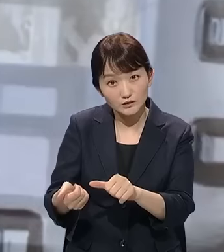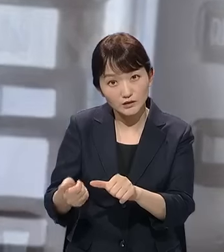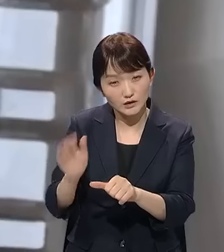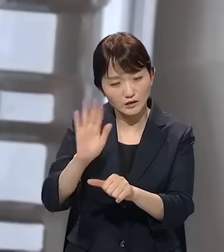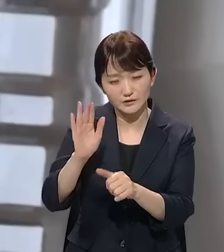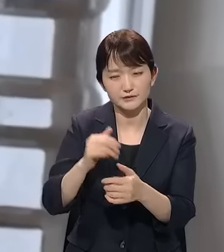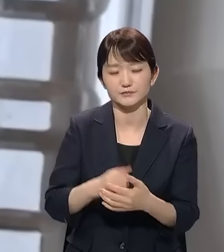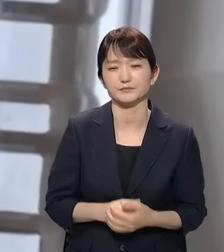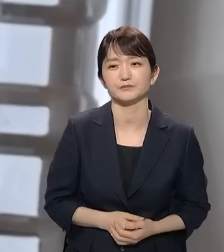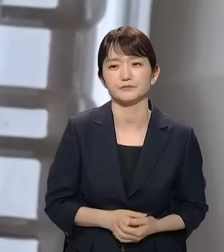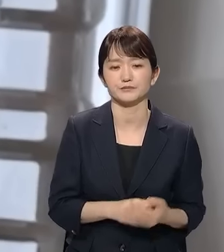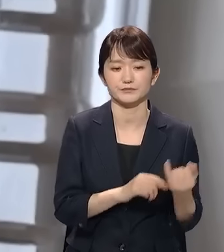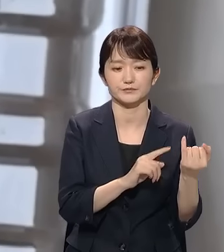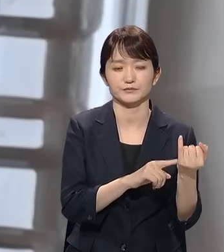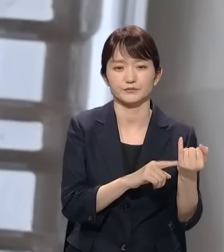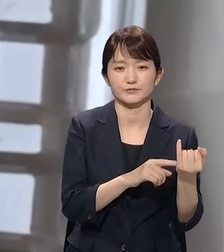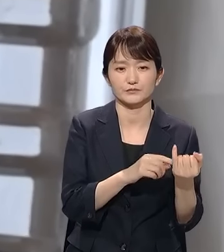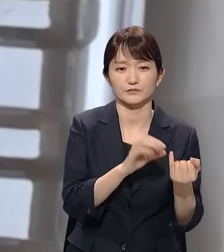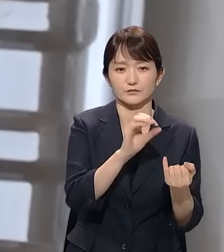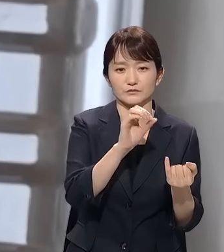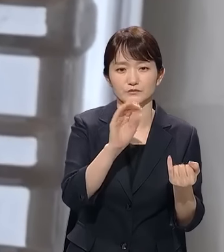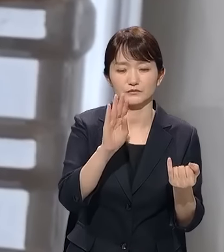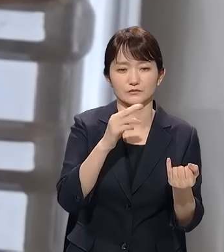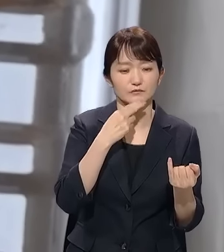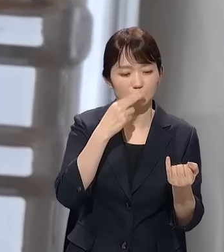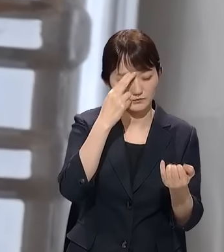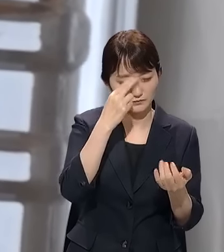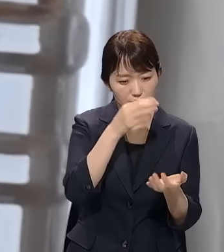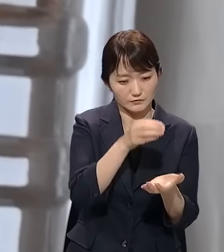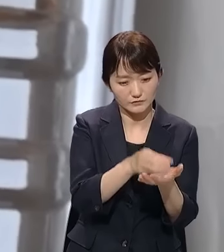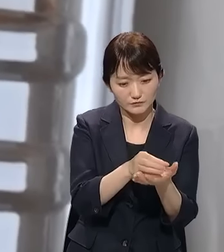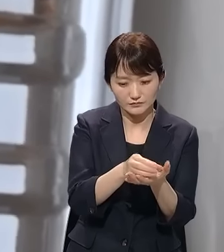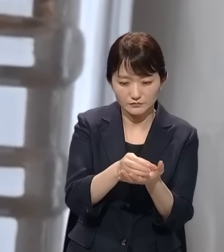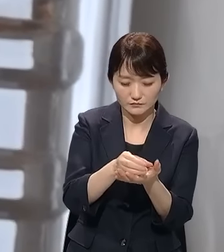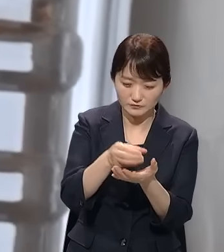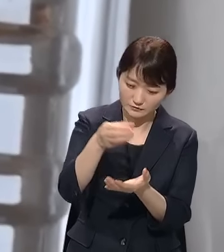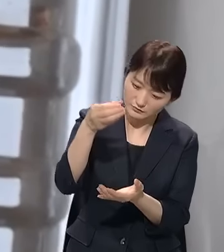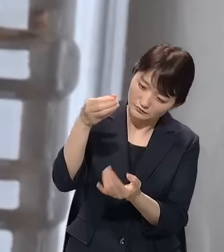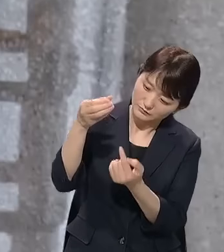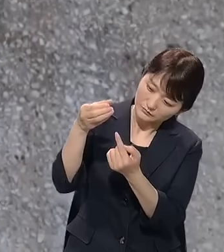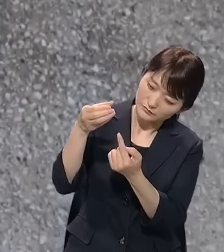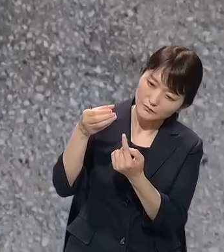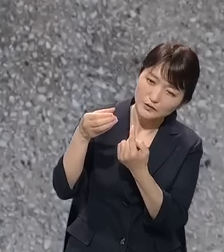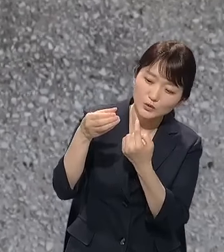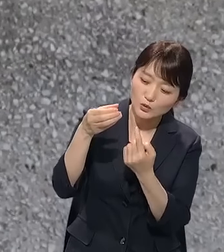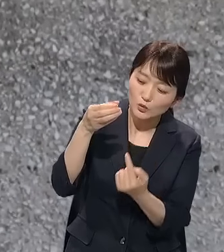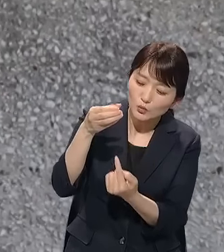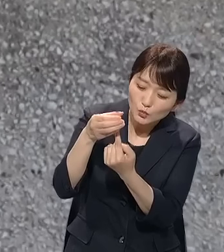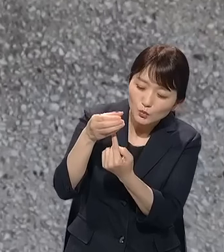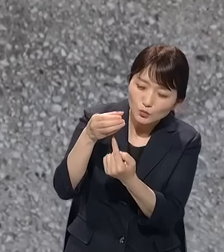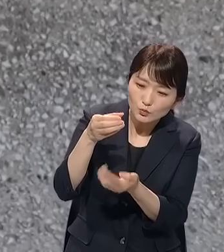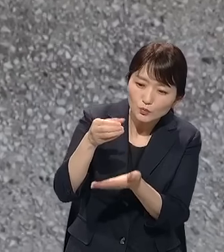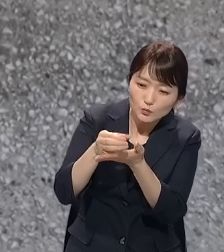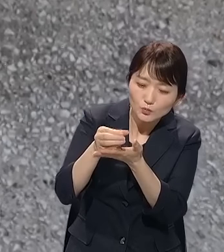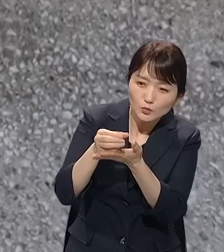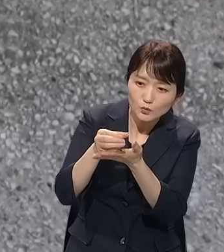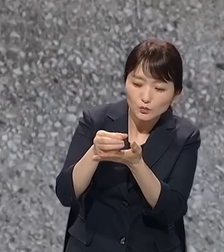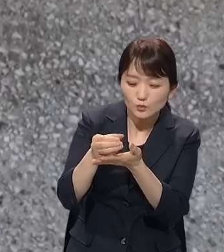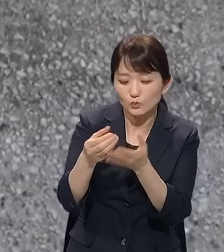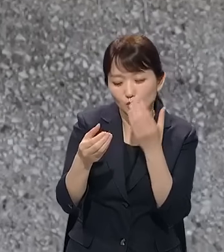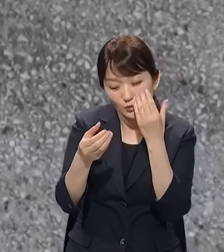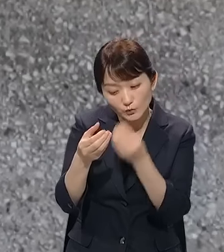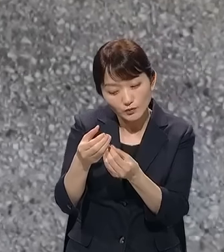친구가 그 보낸 그 맥주 아래를 갖다가 이렇게 패트병 보니까 거기다 구멍을 뚫었다가 몇군 흔적을 발견한